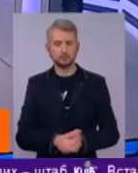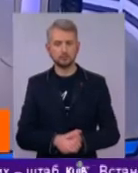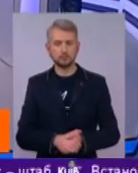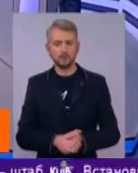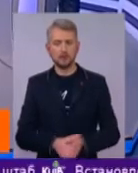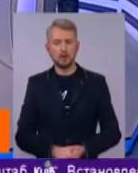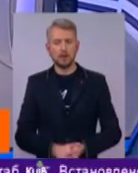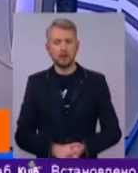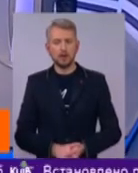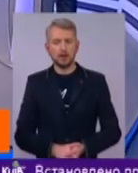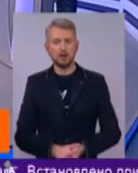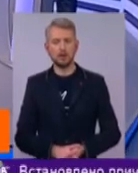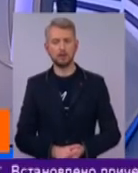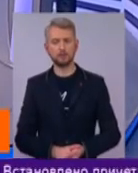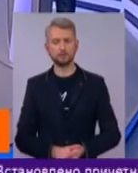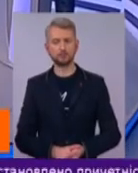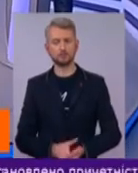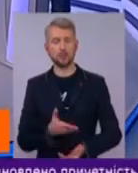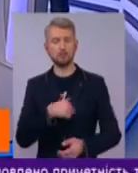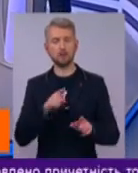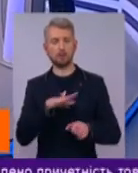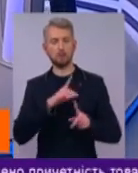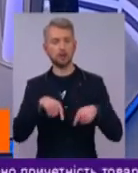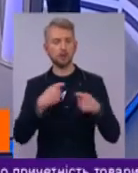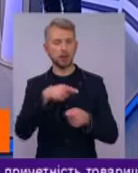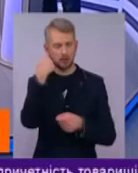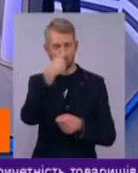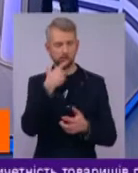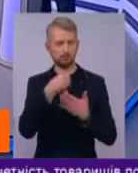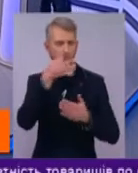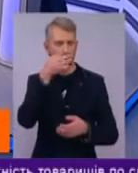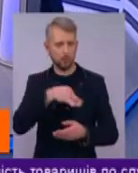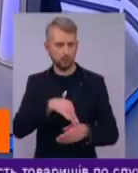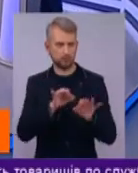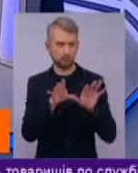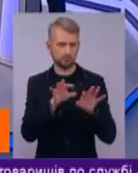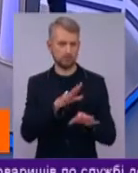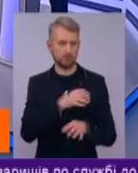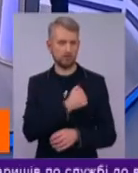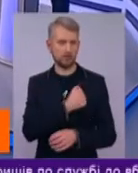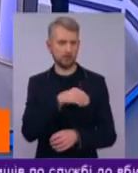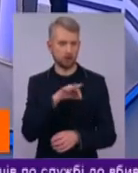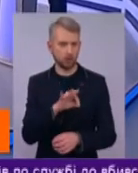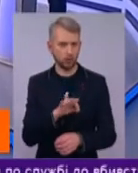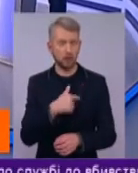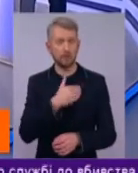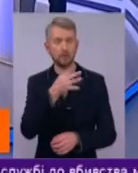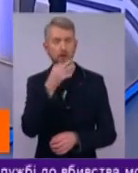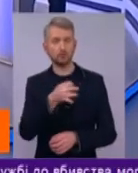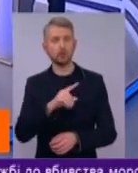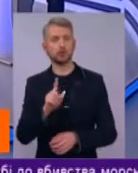Мы также передавали личный опыт воинам АТО. И я вам скажу,